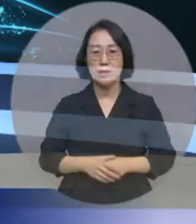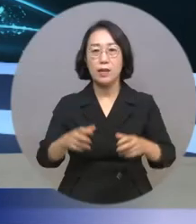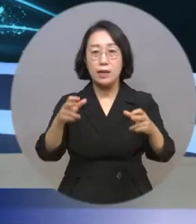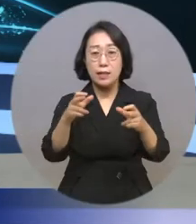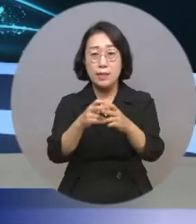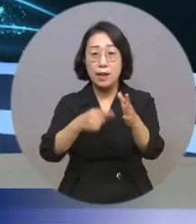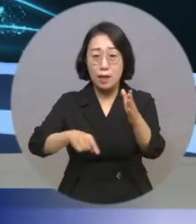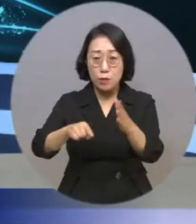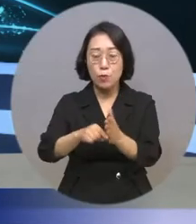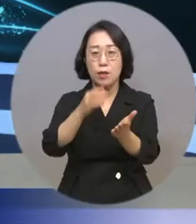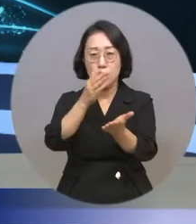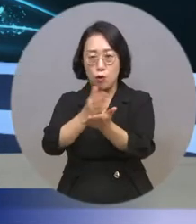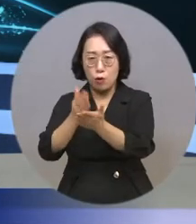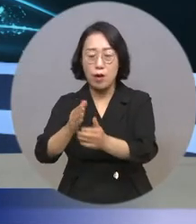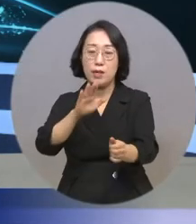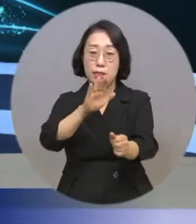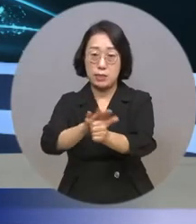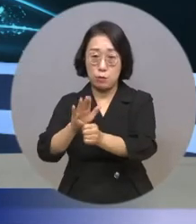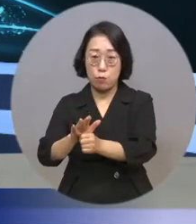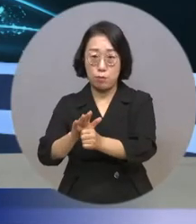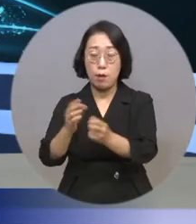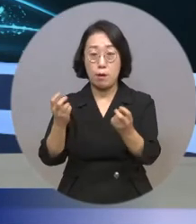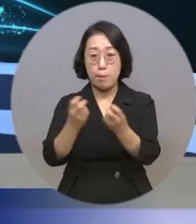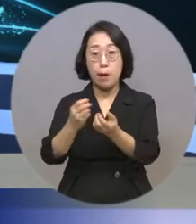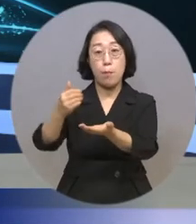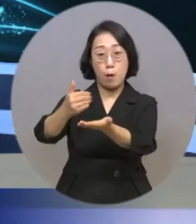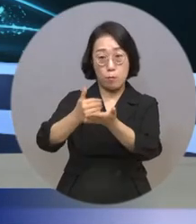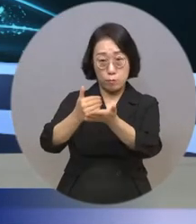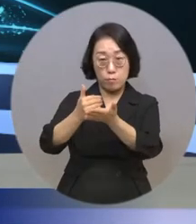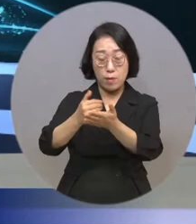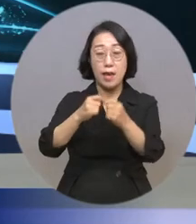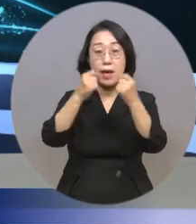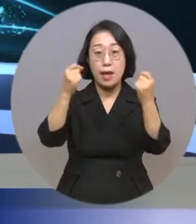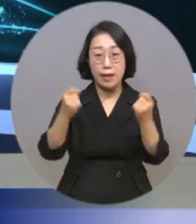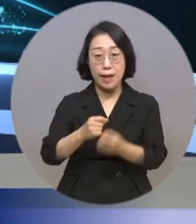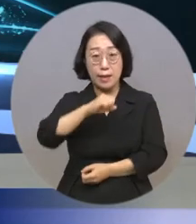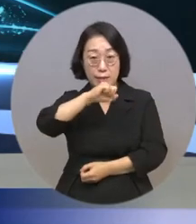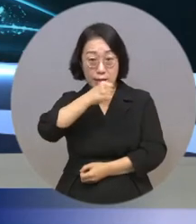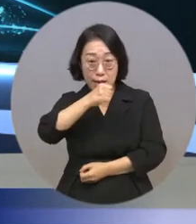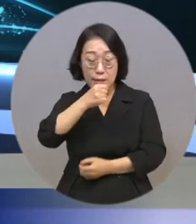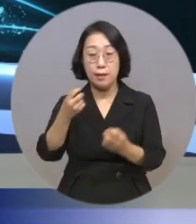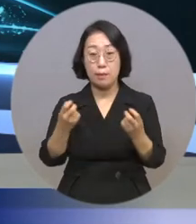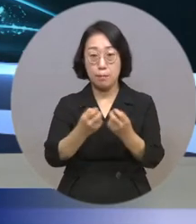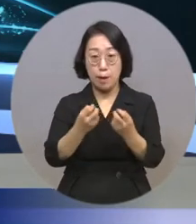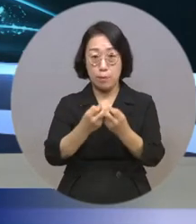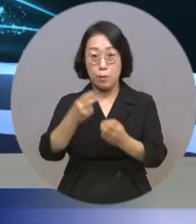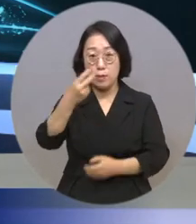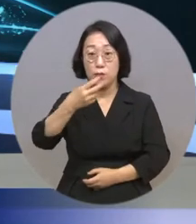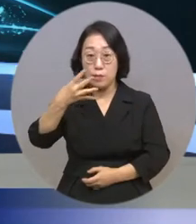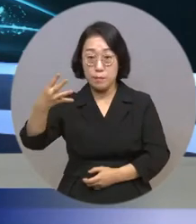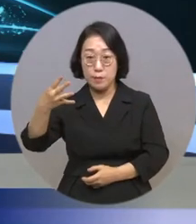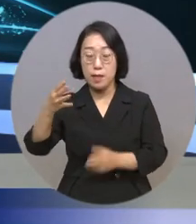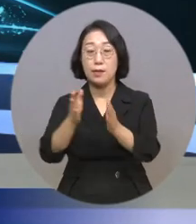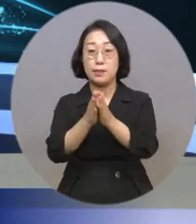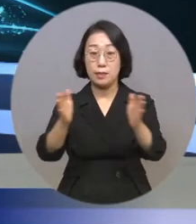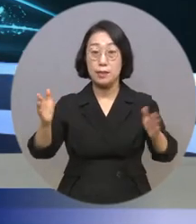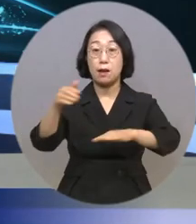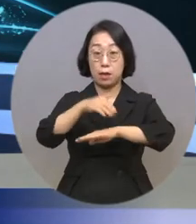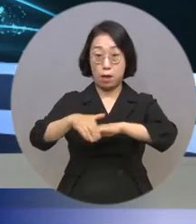장애인을 위한 다양한 지원책들이 나오고 있습니다. 장애인 개인 예산제가 2024년부터 도입될